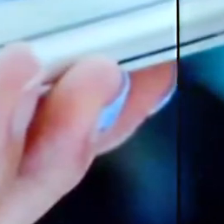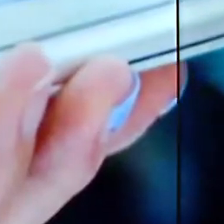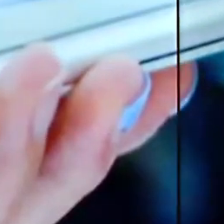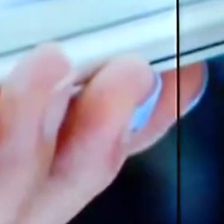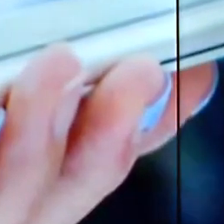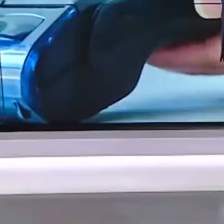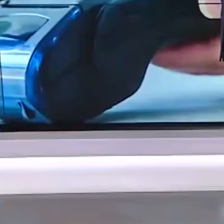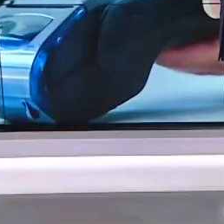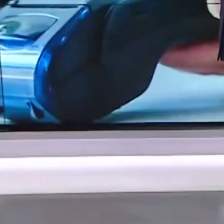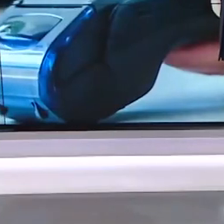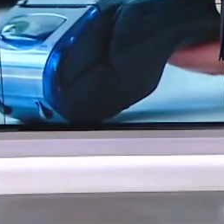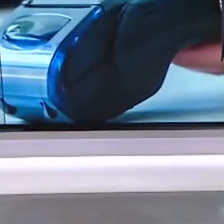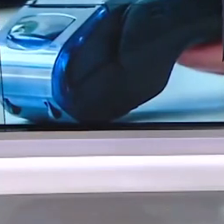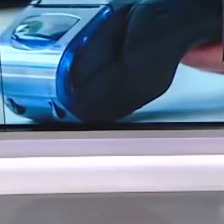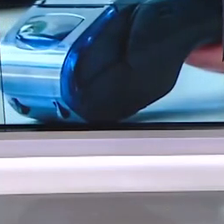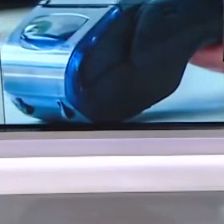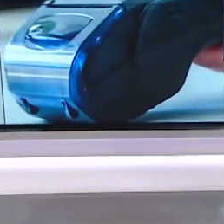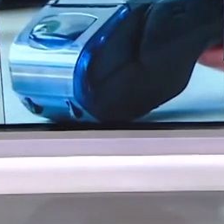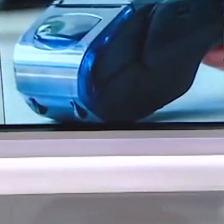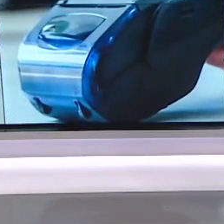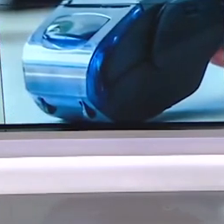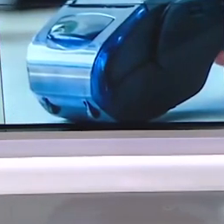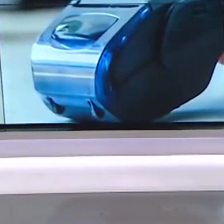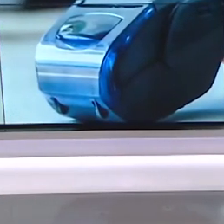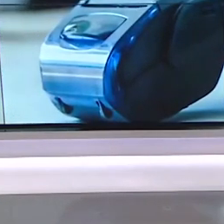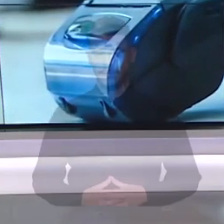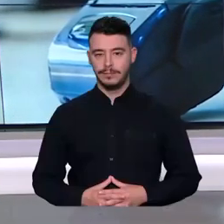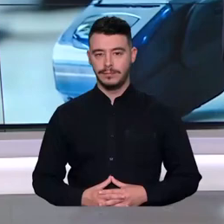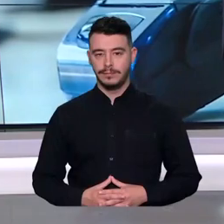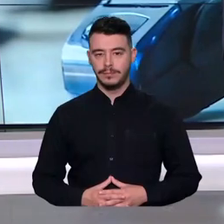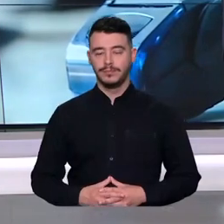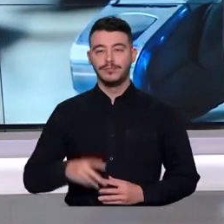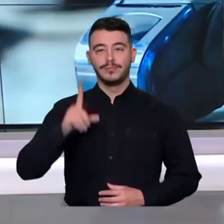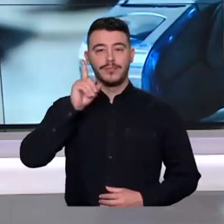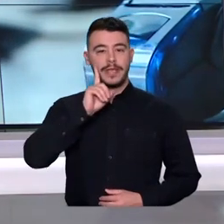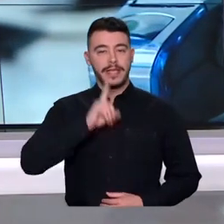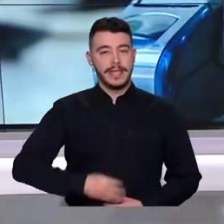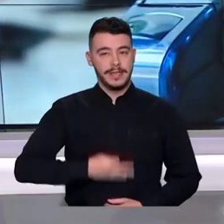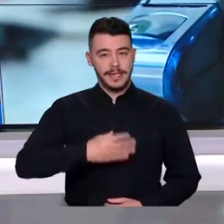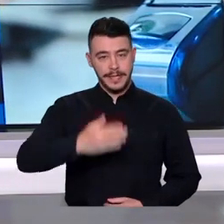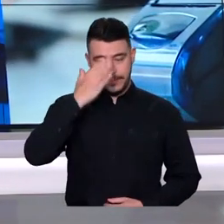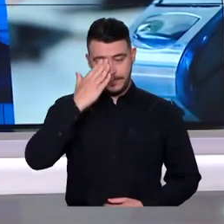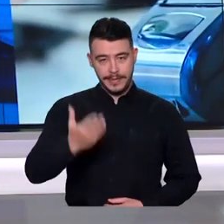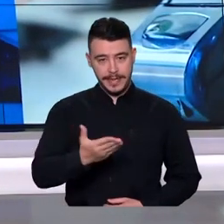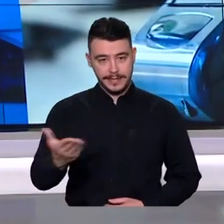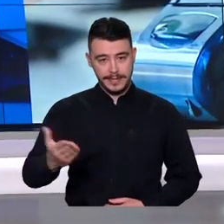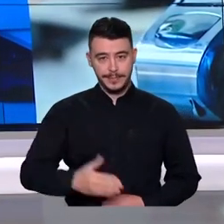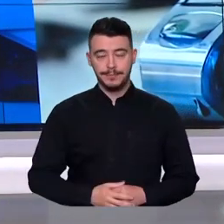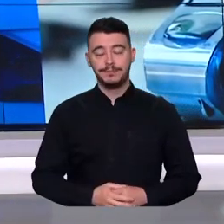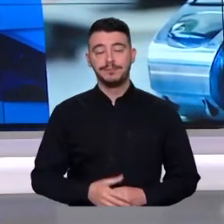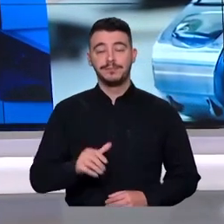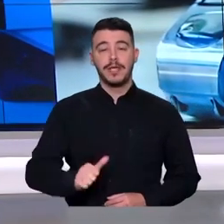το 2020-2021 κάποια στιγμή νομοθετήθηκε το φθινόπωρο βρίσκεται σε εφαρμογή η